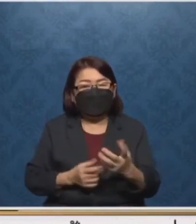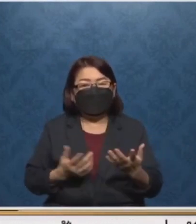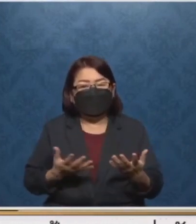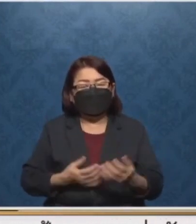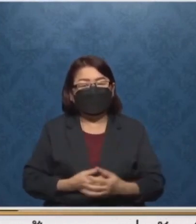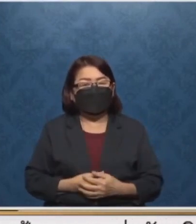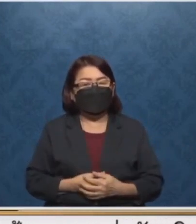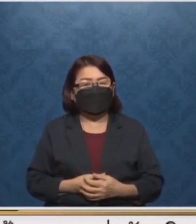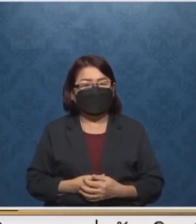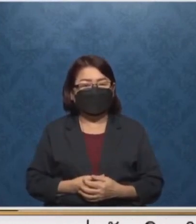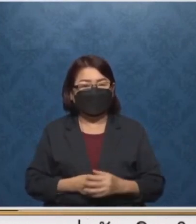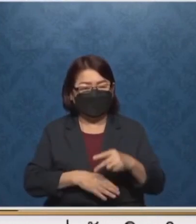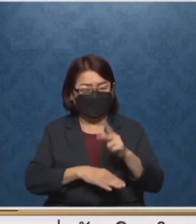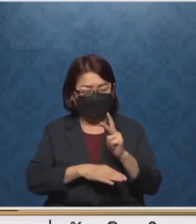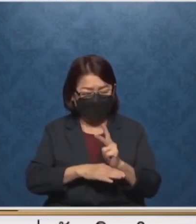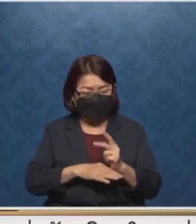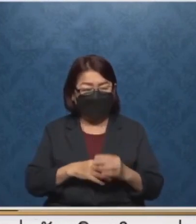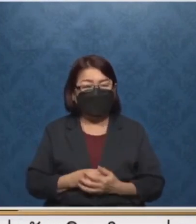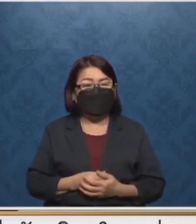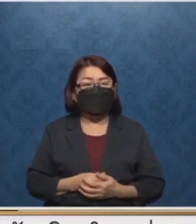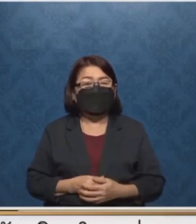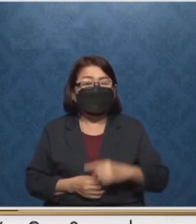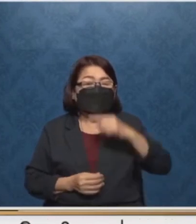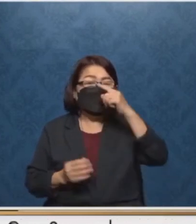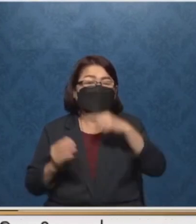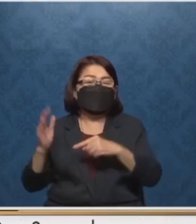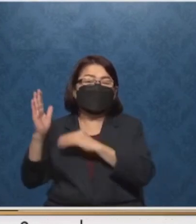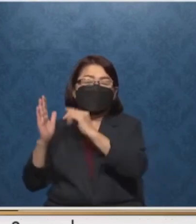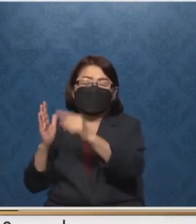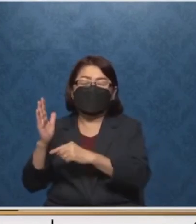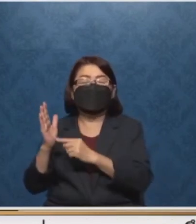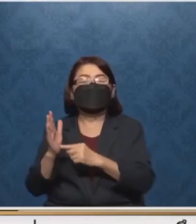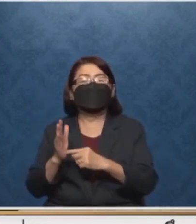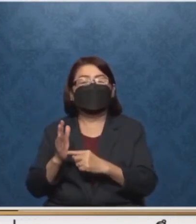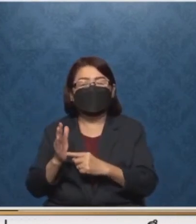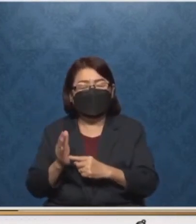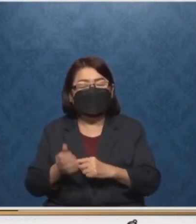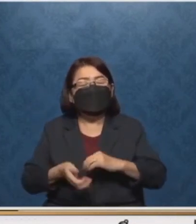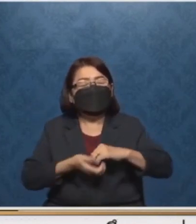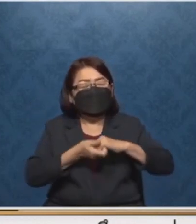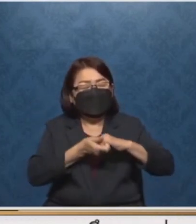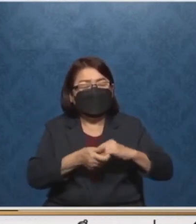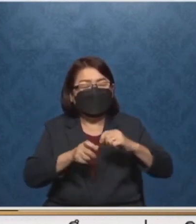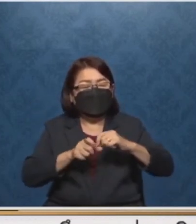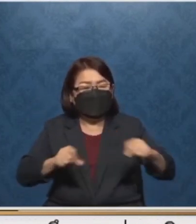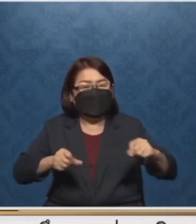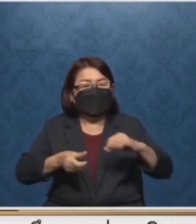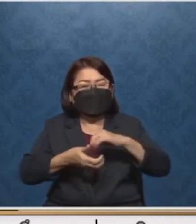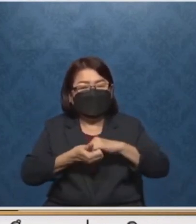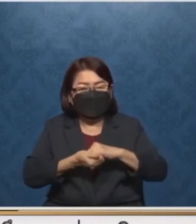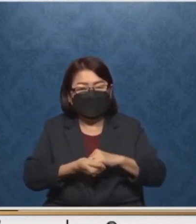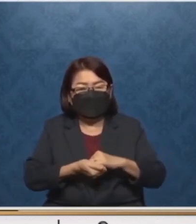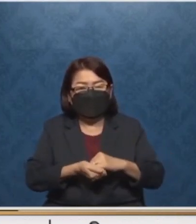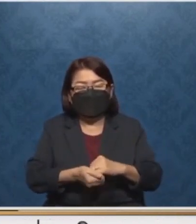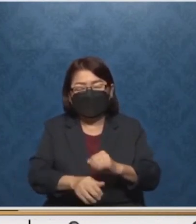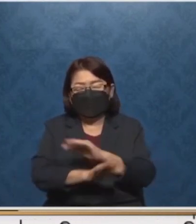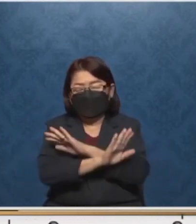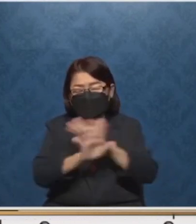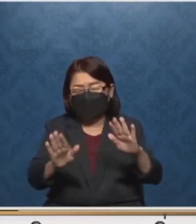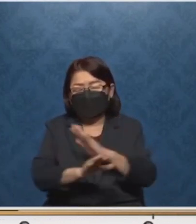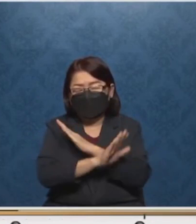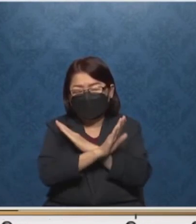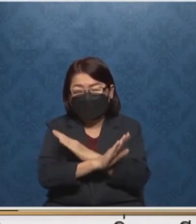ท่านประธานคะทั้งที่ประเทศเรานะคะได้ร่วมเป็นภาคีอนุสัญญาต่อต้านการซ้อมทรมานมานาน